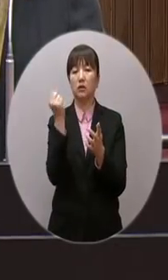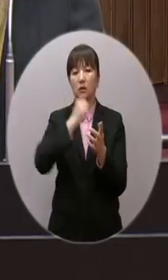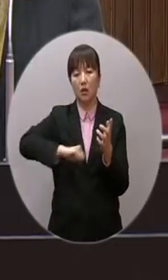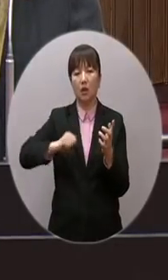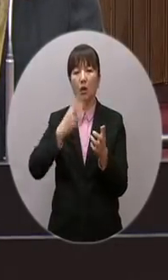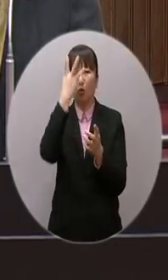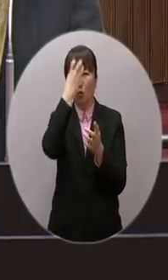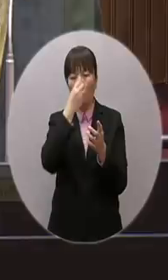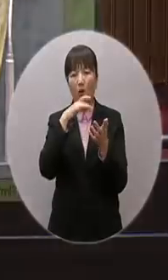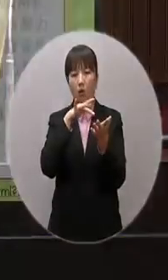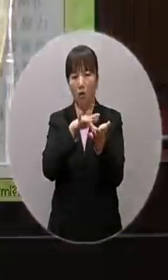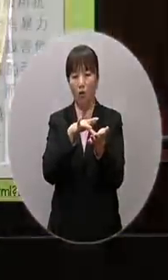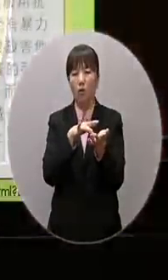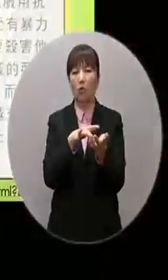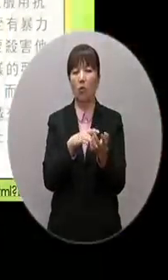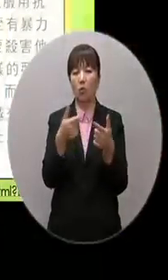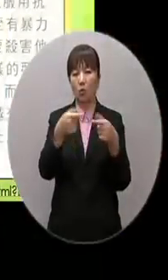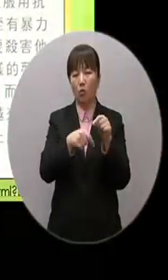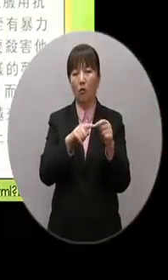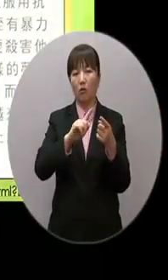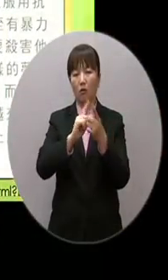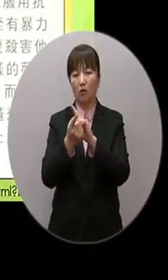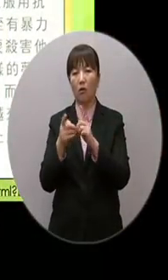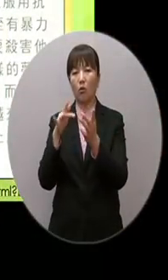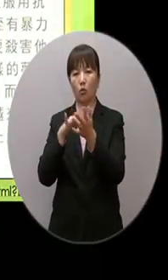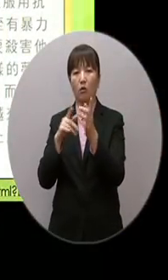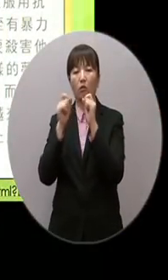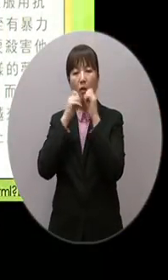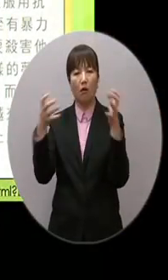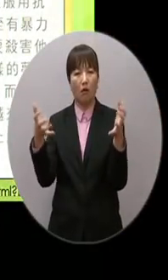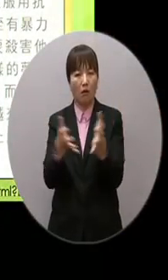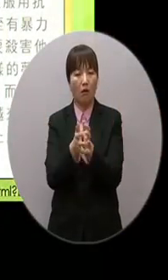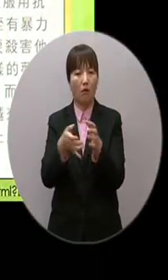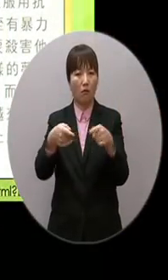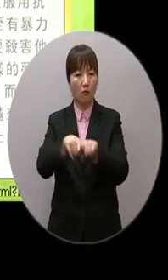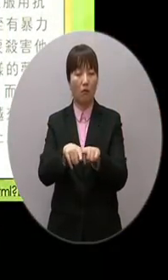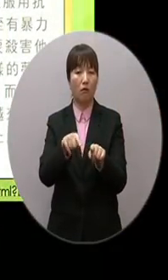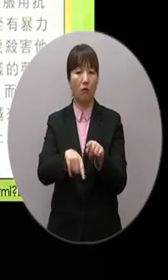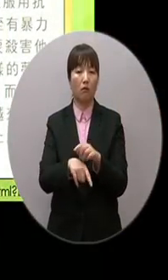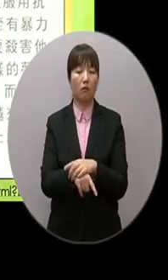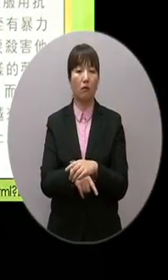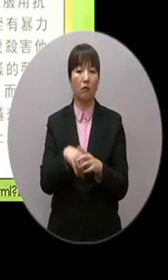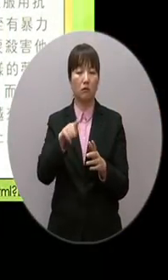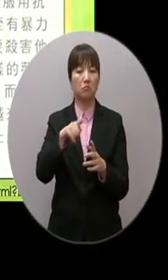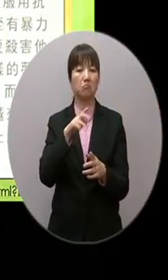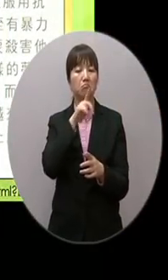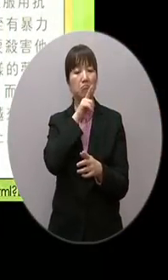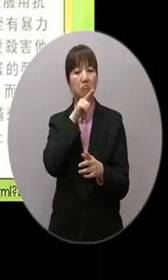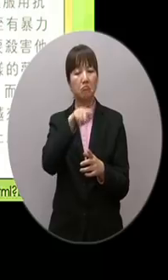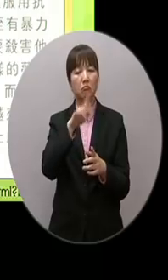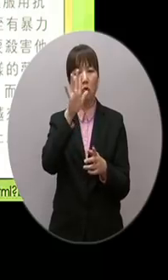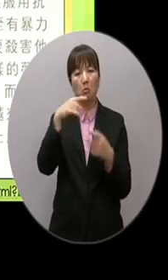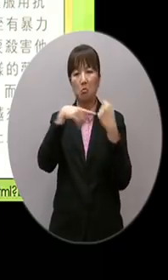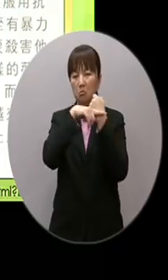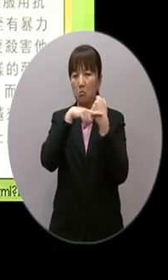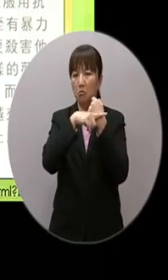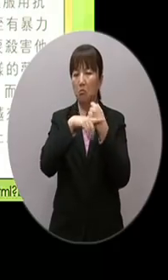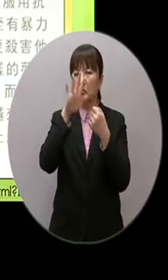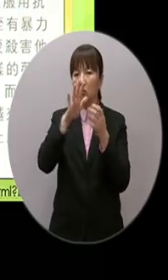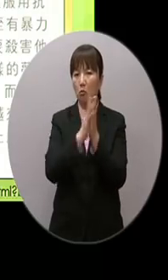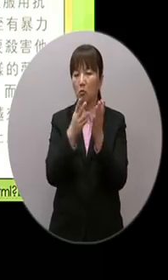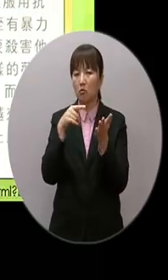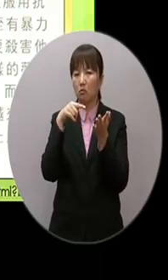郁剂拿来跟毒品放在一起，然后呢， 他指控说有一些研究指